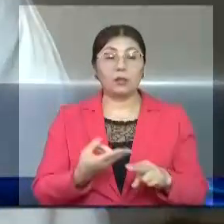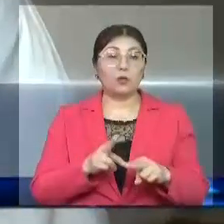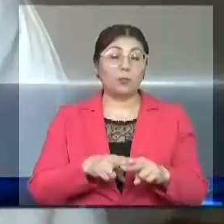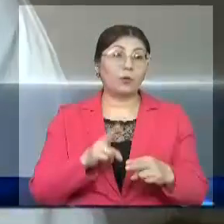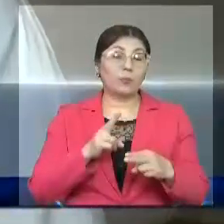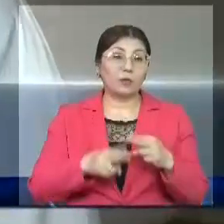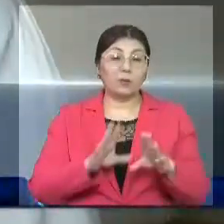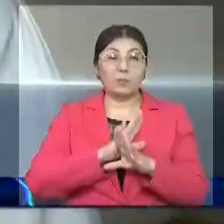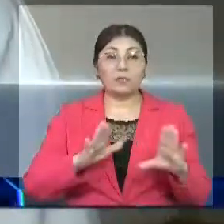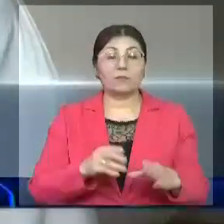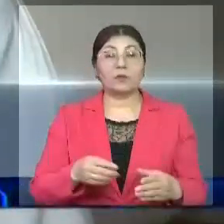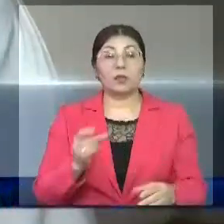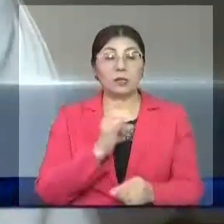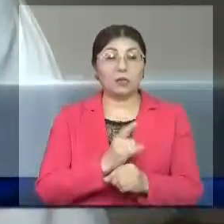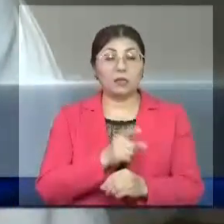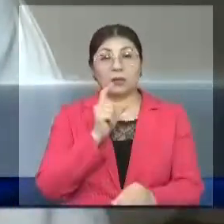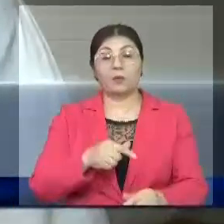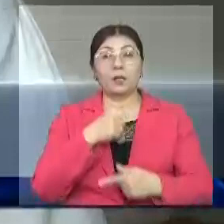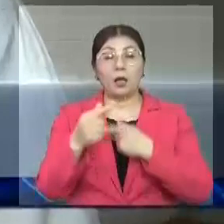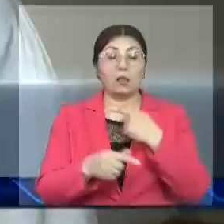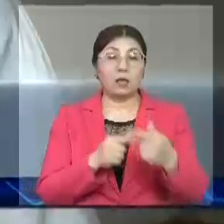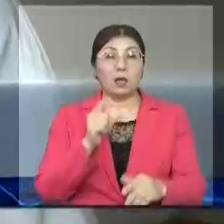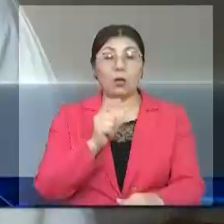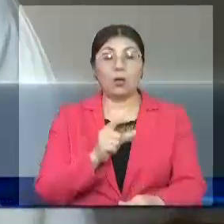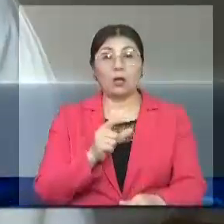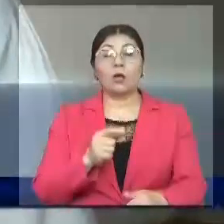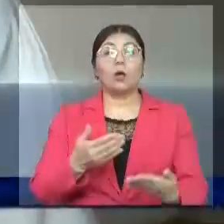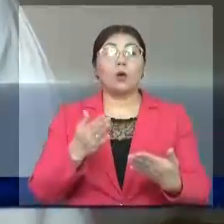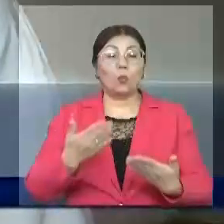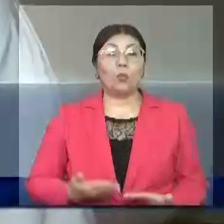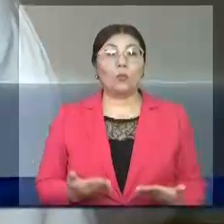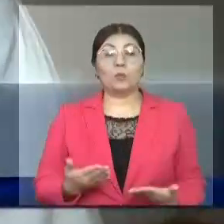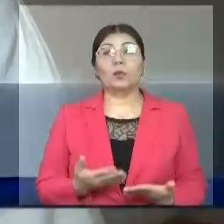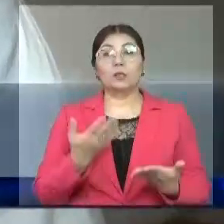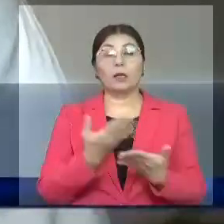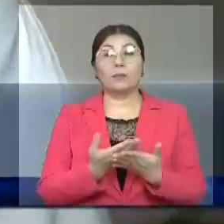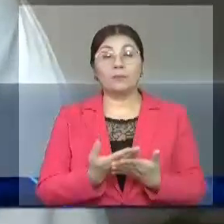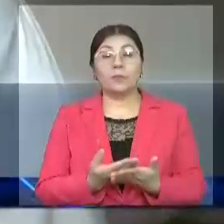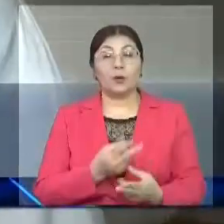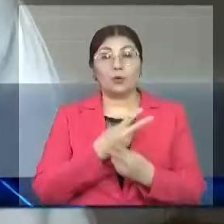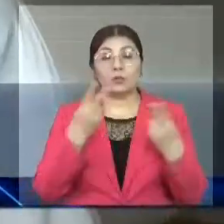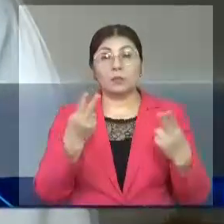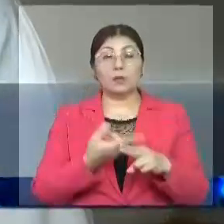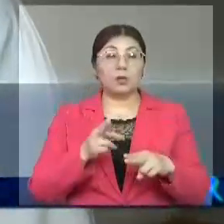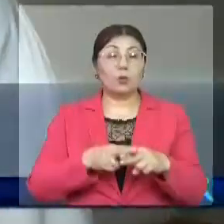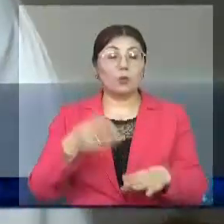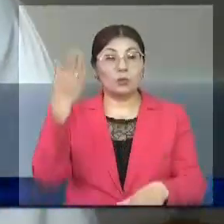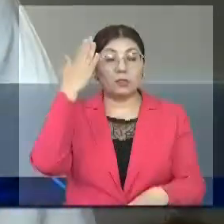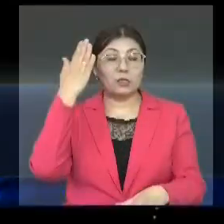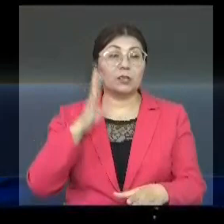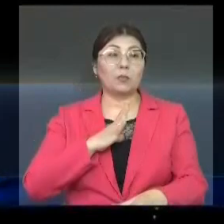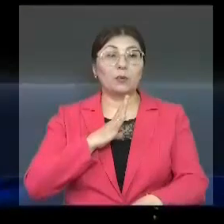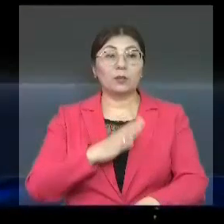шектелмейді. Алданған адамдардың алдағы өмірі де көрсетіледі. Жақын танысымның қаржы пирамидасына алдану уақиғасы осы идеяға түрткі